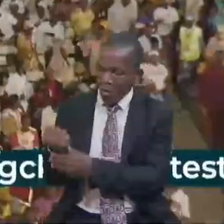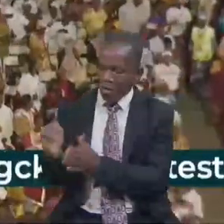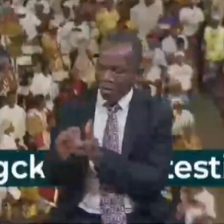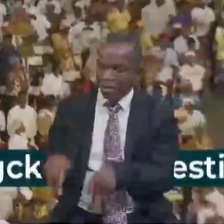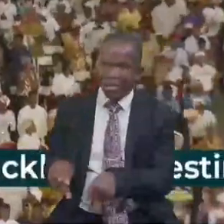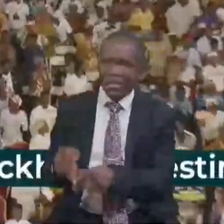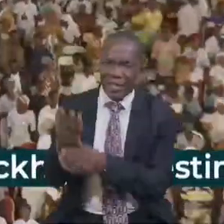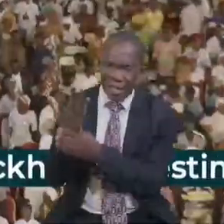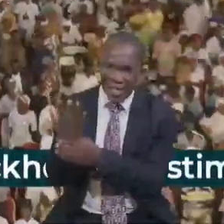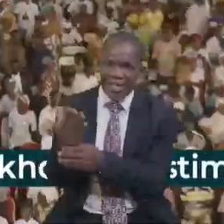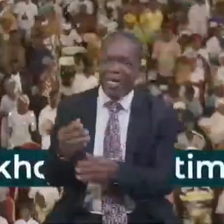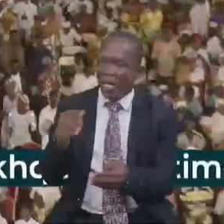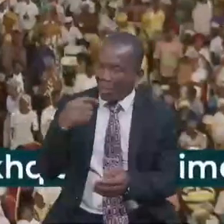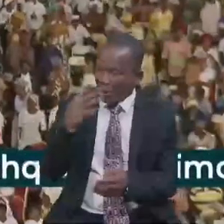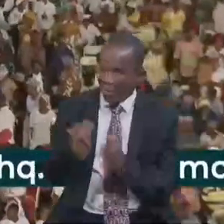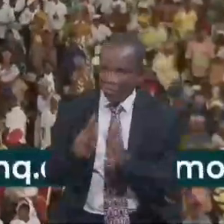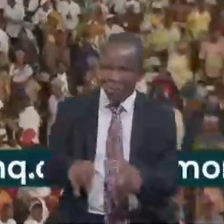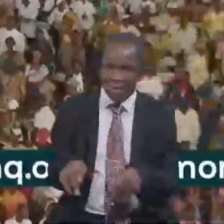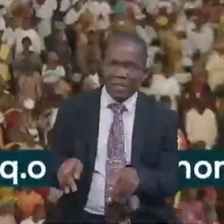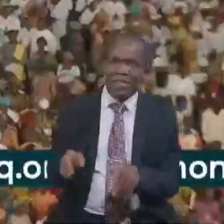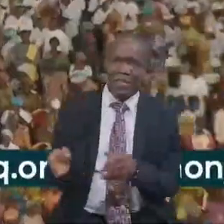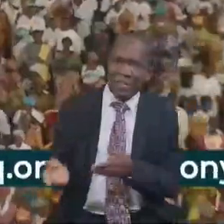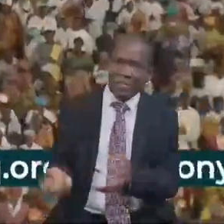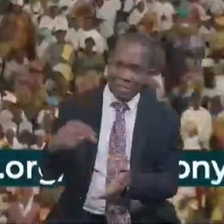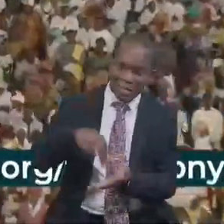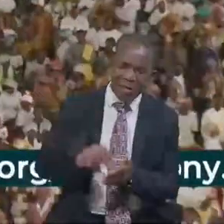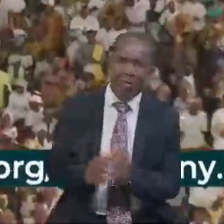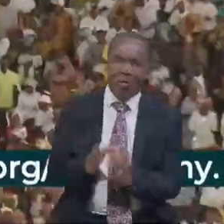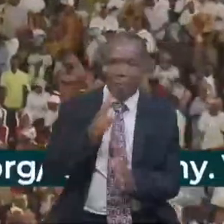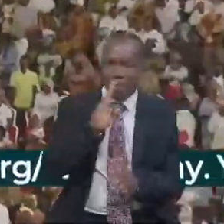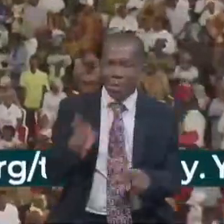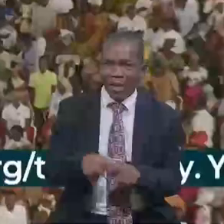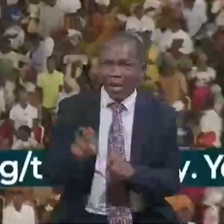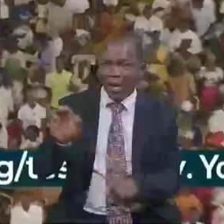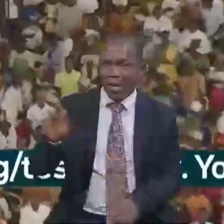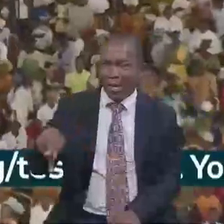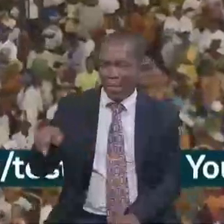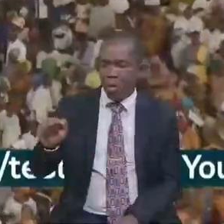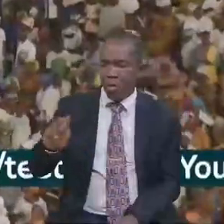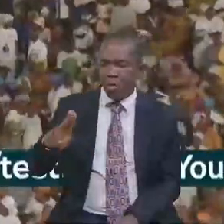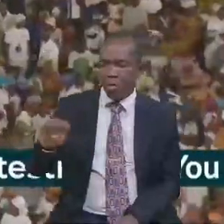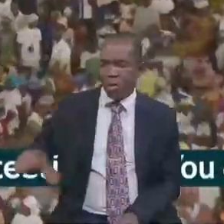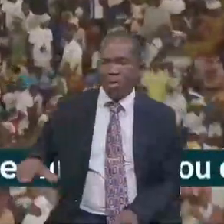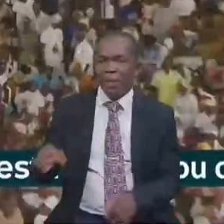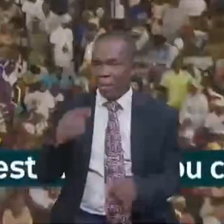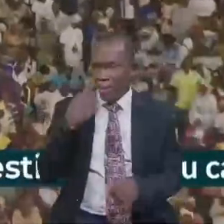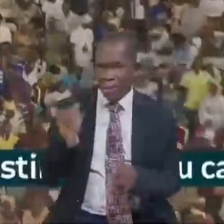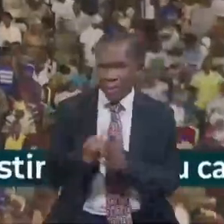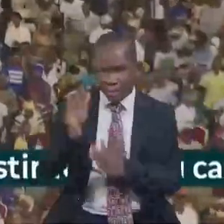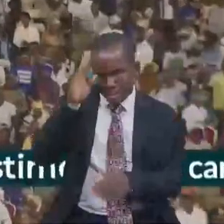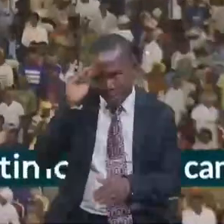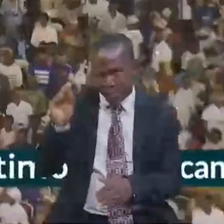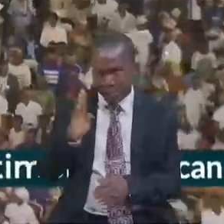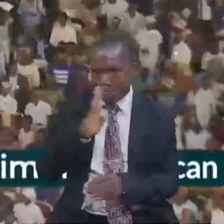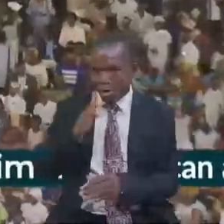pour marcher. Sois comme Paul. Vois cet homme assis à côté de toi. Il a la